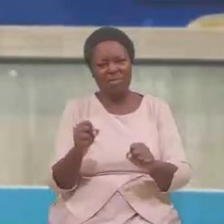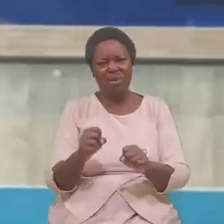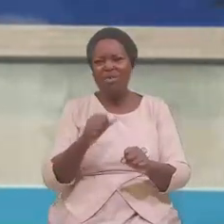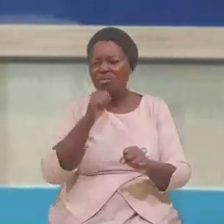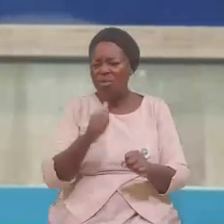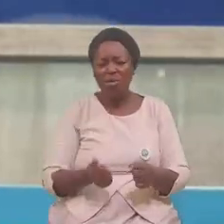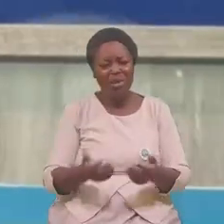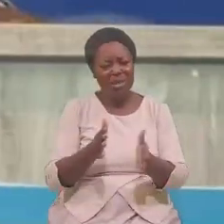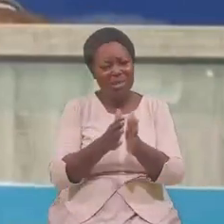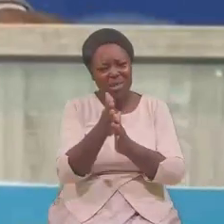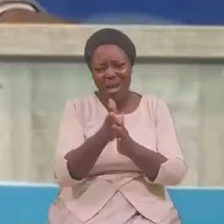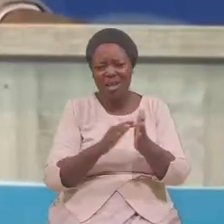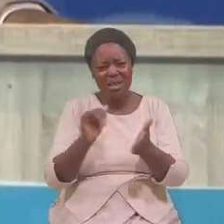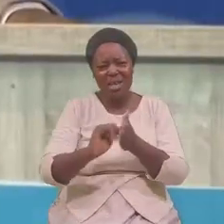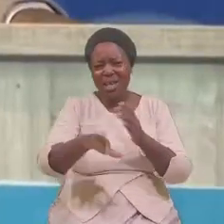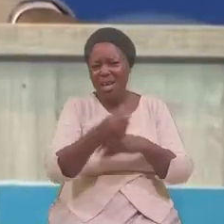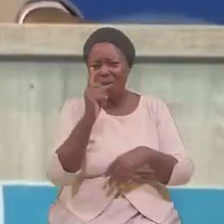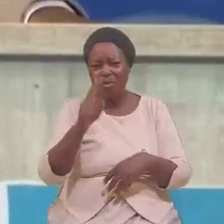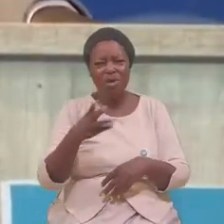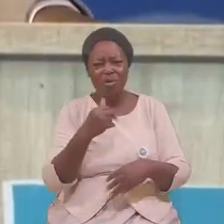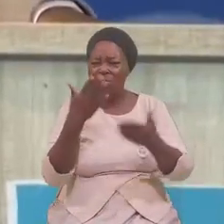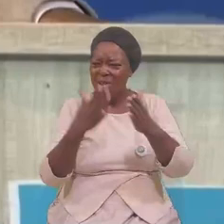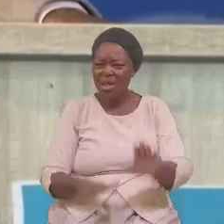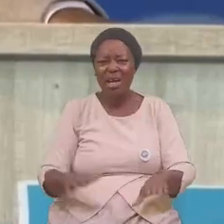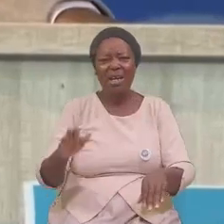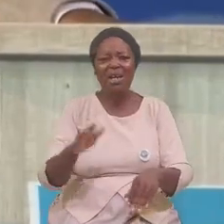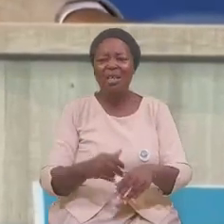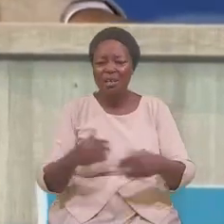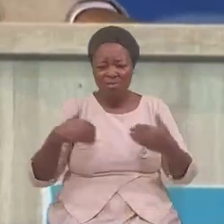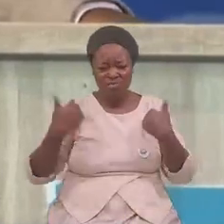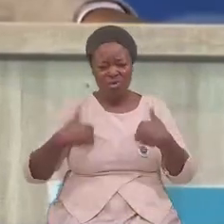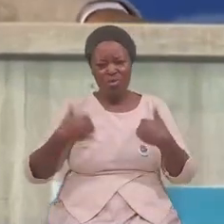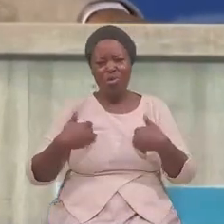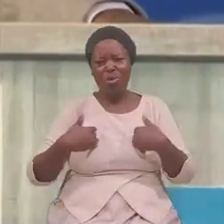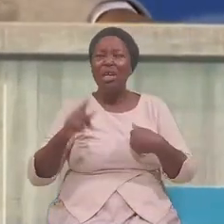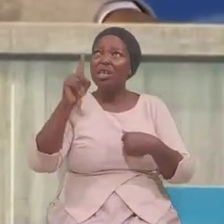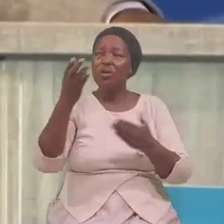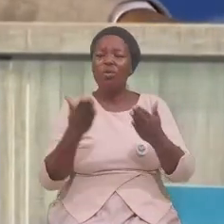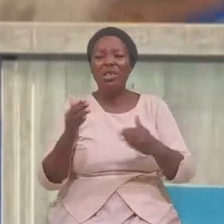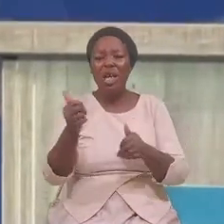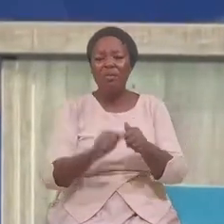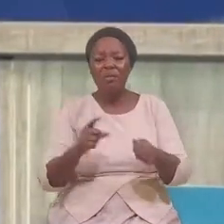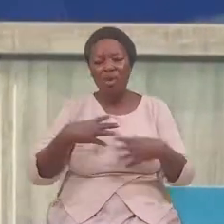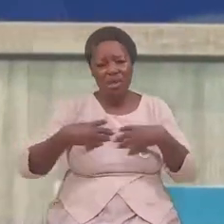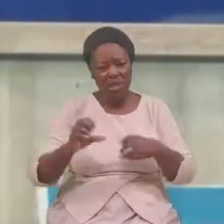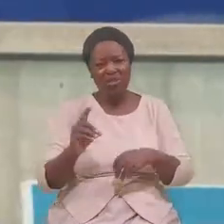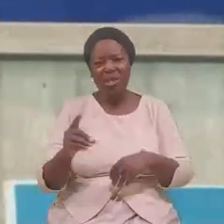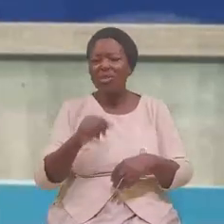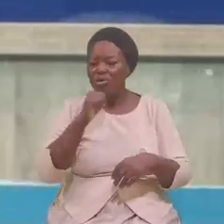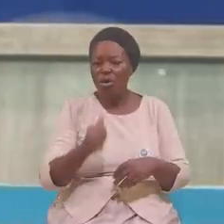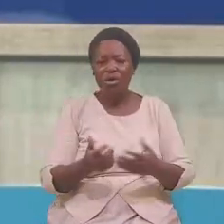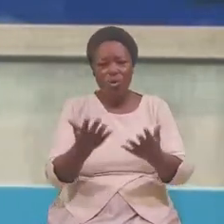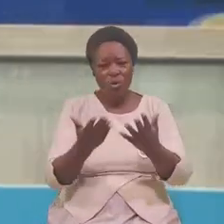qu'aucun périsse et ne meure prématurément. Il veut que tout le monde soit guéri, ne voulant